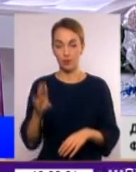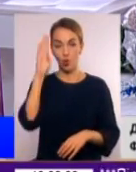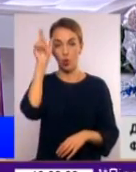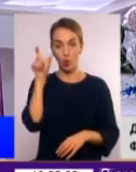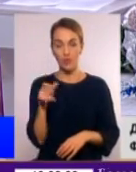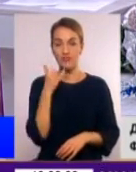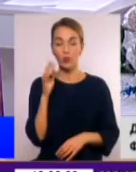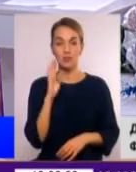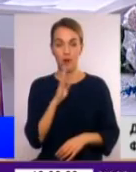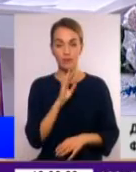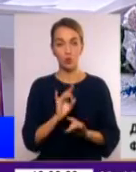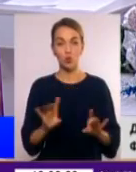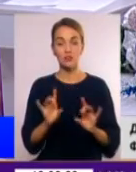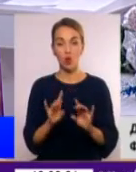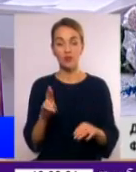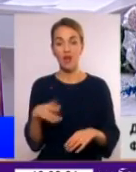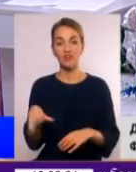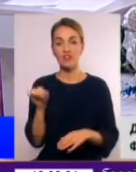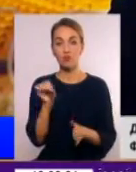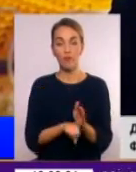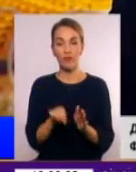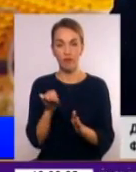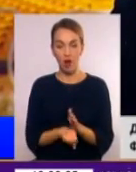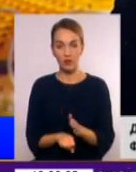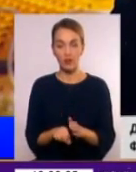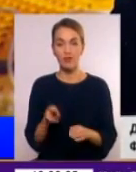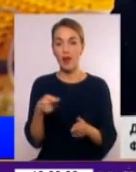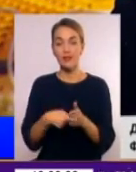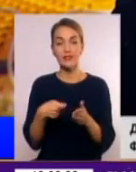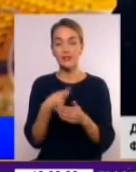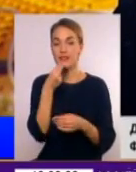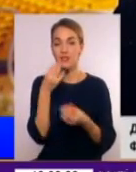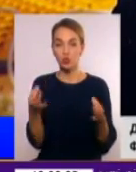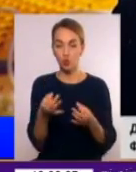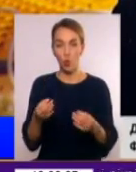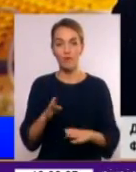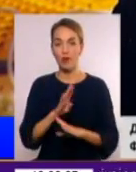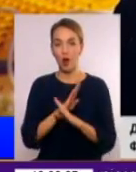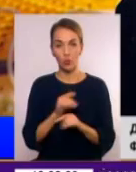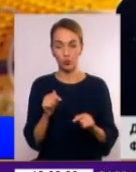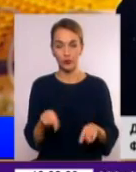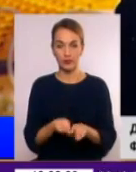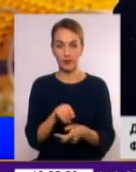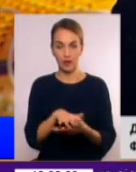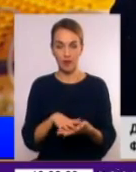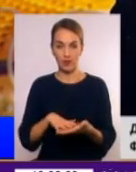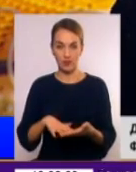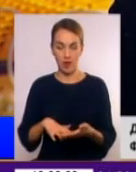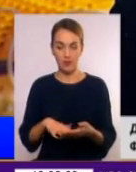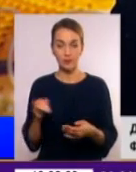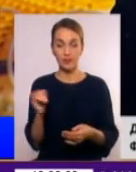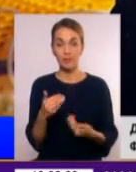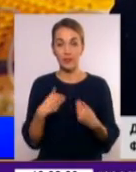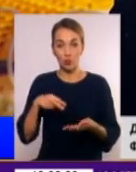Хлопець дзвонить мамі і розказує, як всіх повбивали, як їм їсти нічого, як вони вмирають тут і так далі, і так далі. І